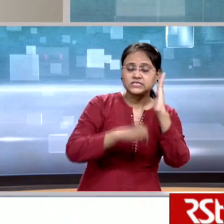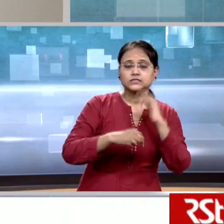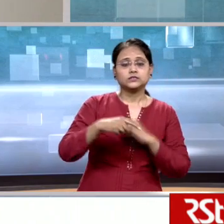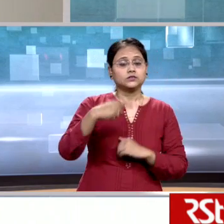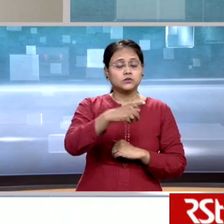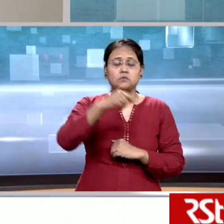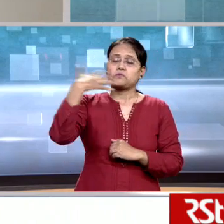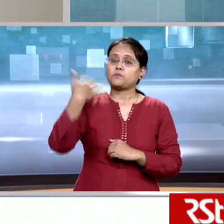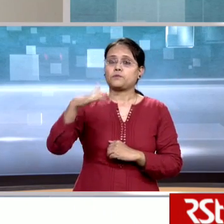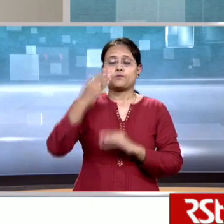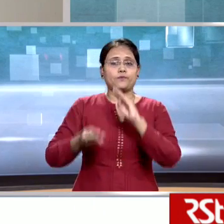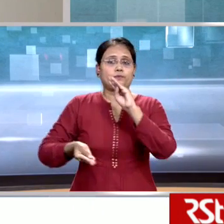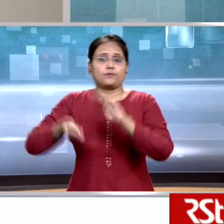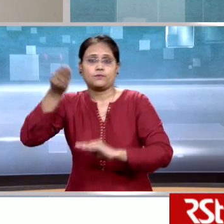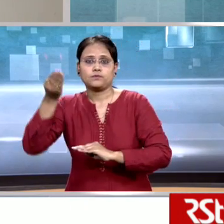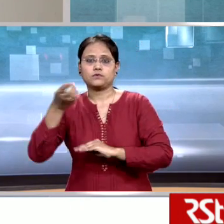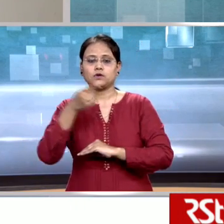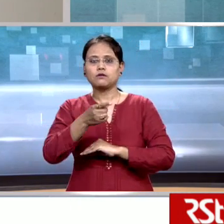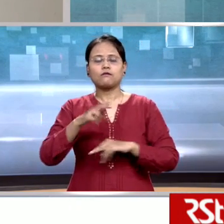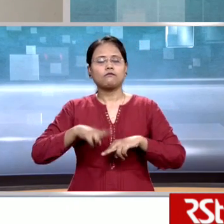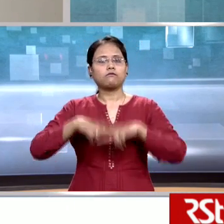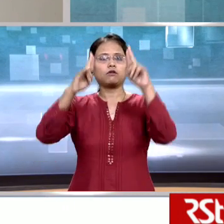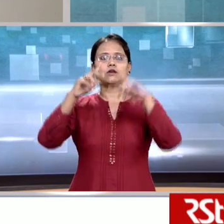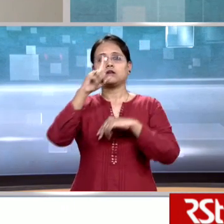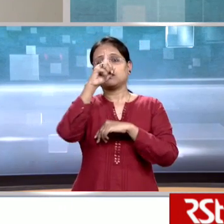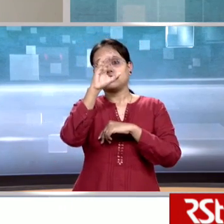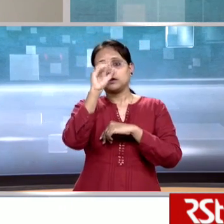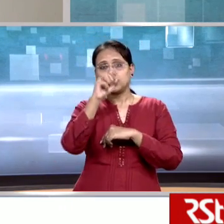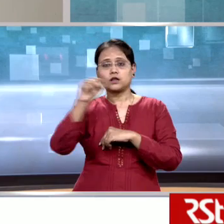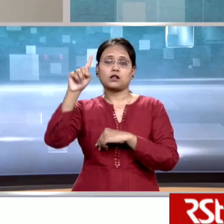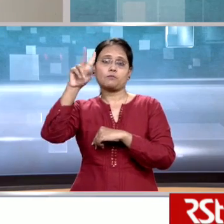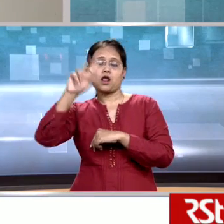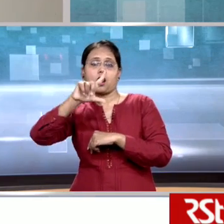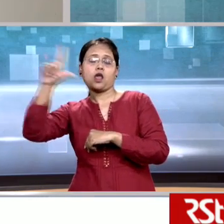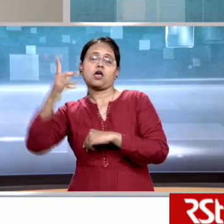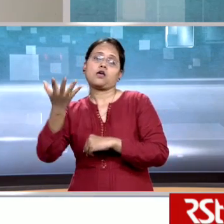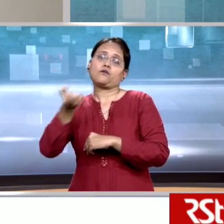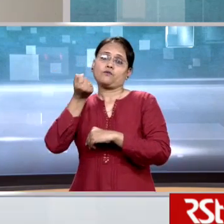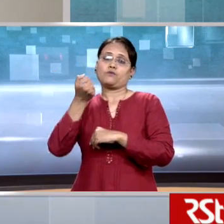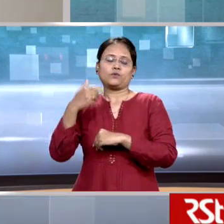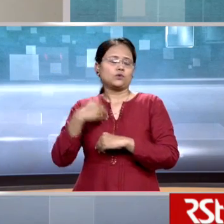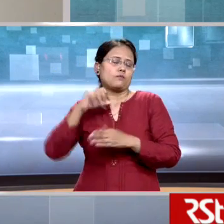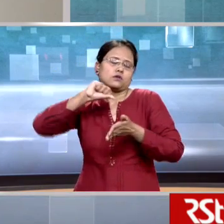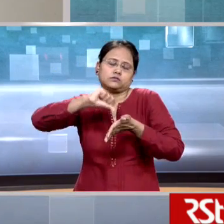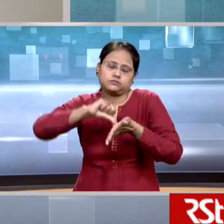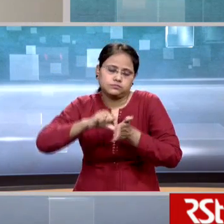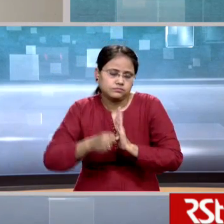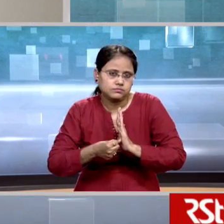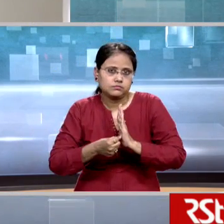वैसे वैसे इसकी कॉस्ट भी बढ़ती गई। मतलब फाइनली कॉस्ट 10 से 12 लाख तक मेरे को मिला, जो कि मेरे लिए असंभव